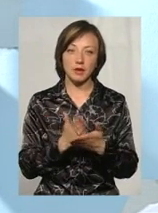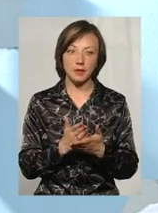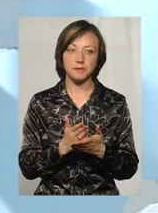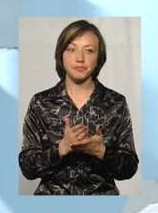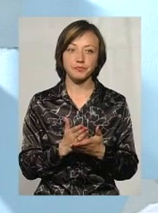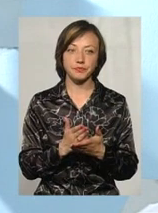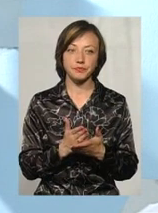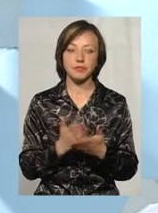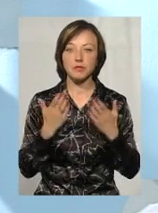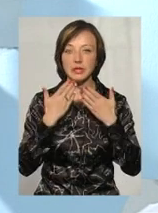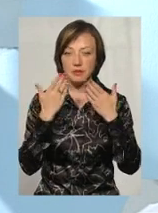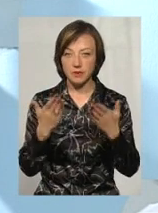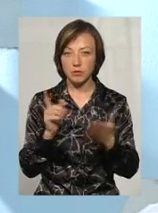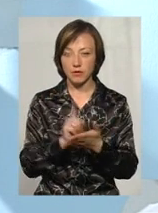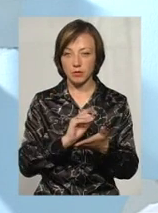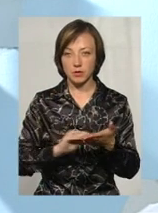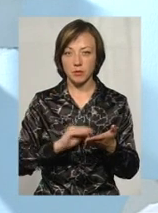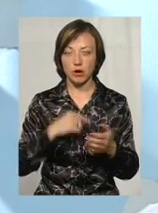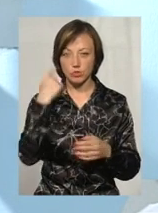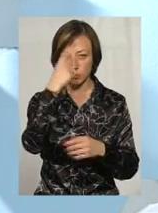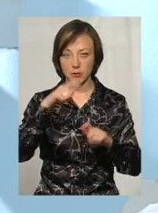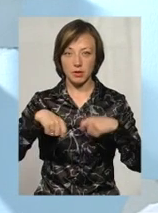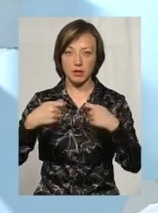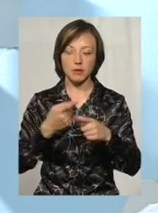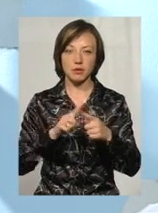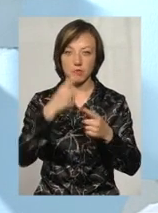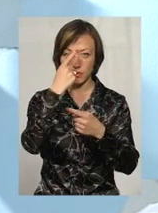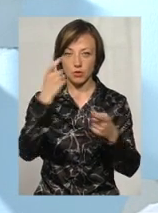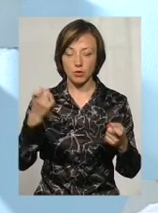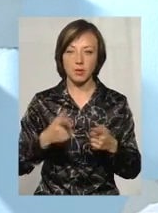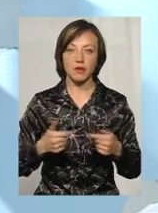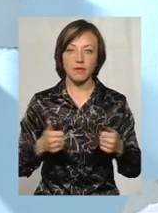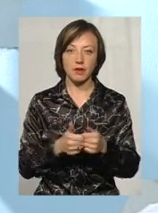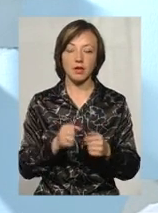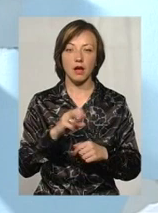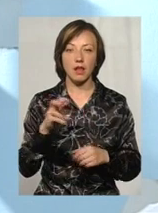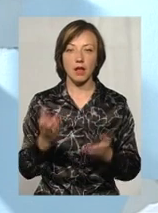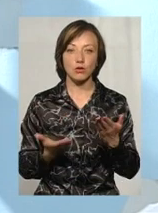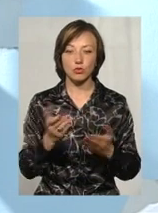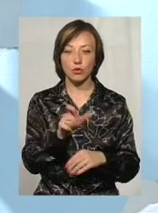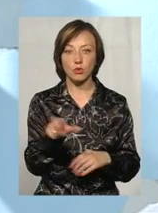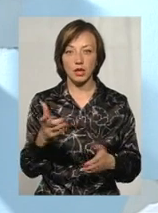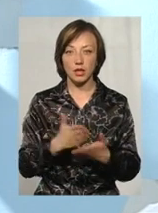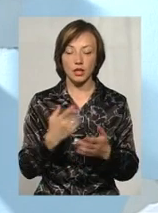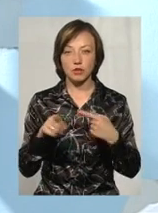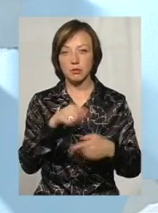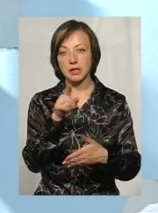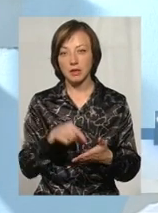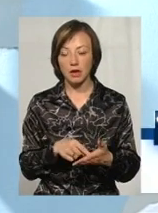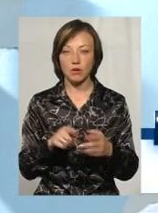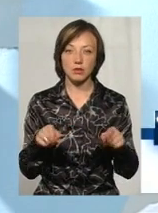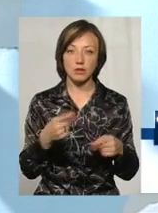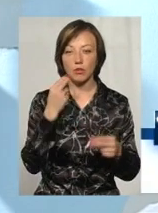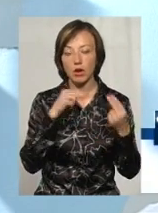такі звернення. Я особисто передам це повідомлення в цей відділ. Але якщо громадян якісь інші питання щодо